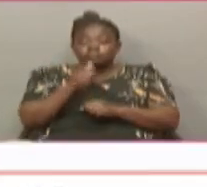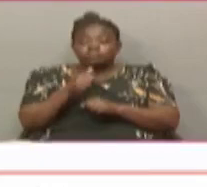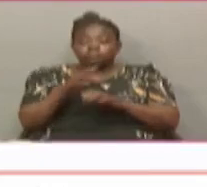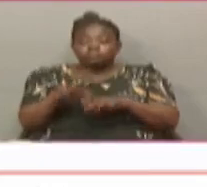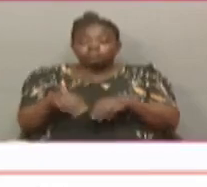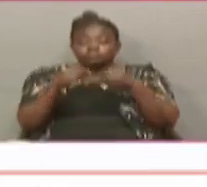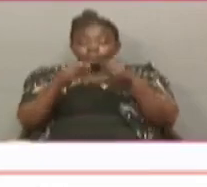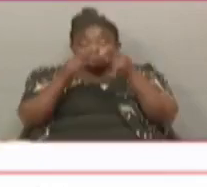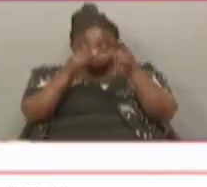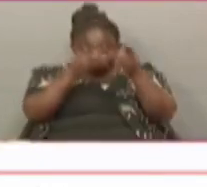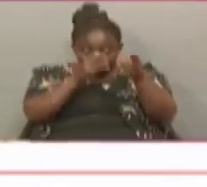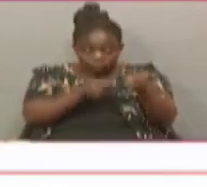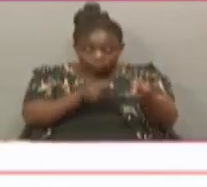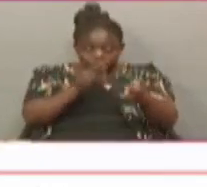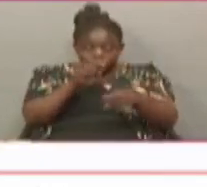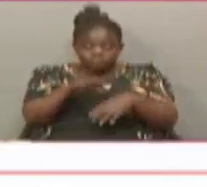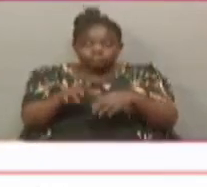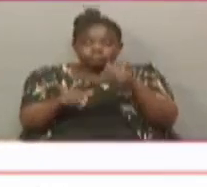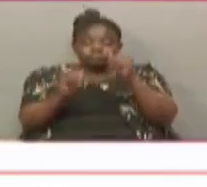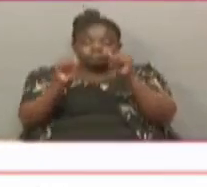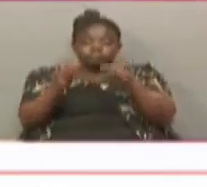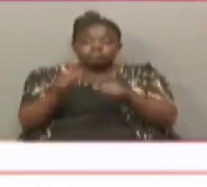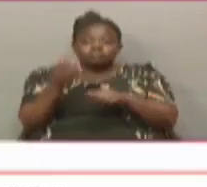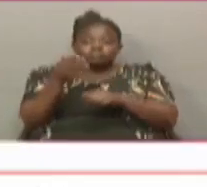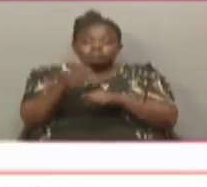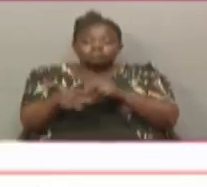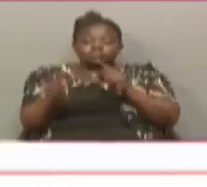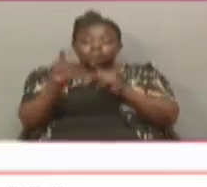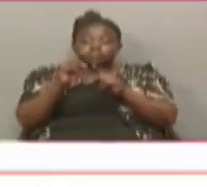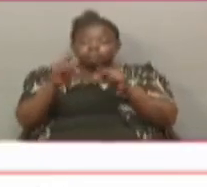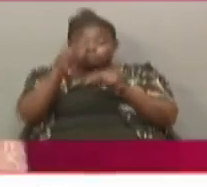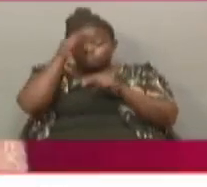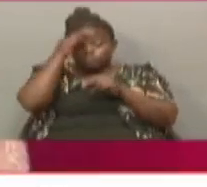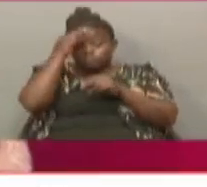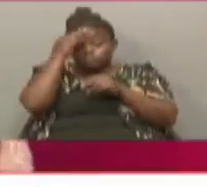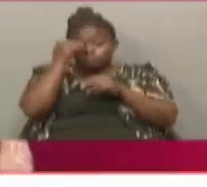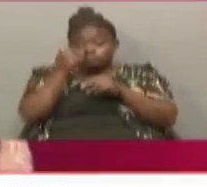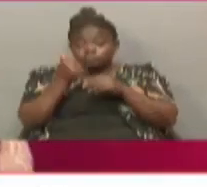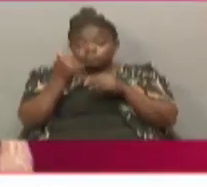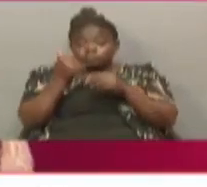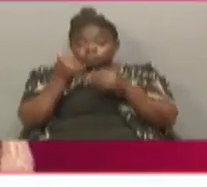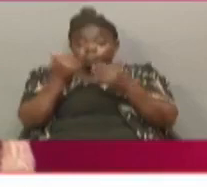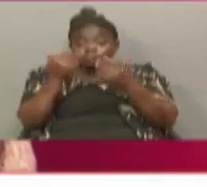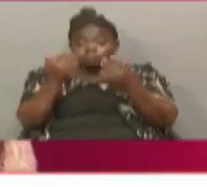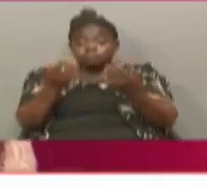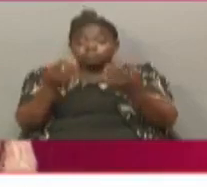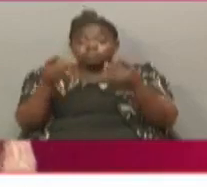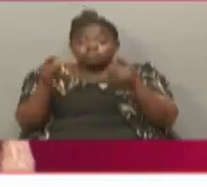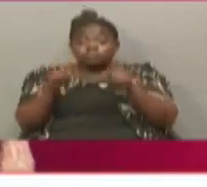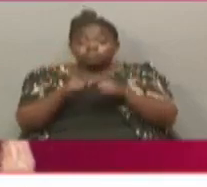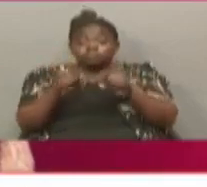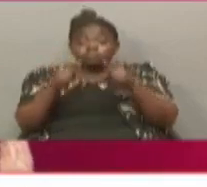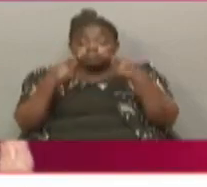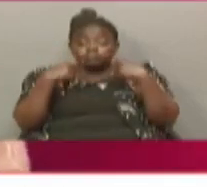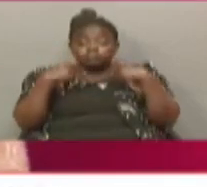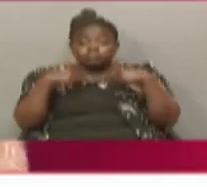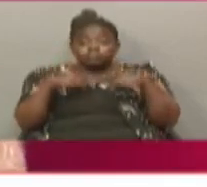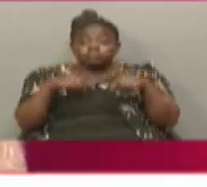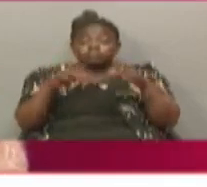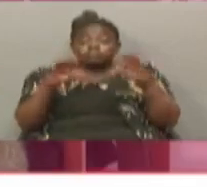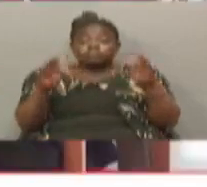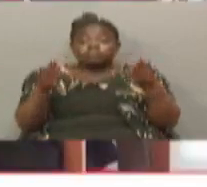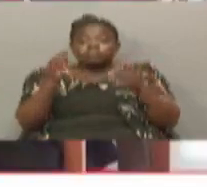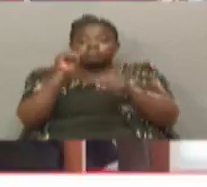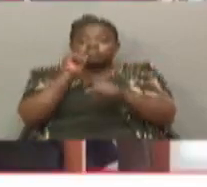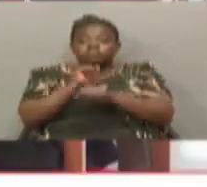kyabwe kyebateekwa kuba nakyo ng'abataka. Y'ensonga lwaki babadde nabo tebakyalina ngeri gye bayinza kukola mu mirimu